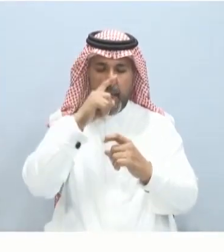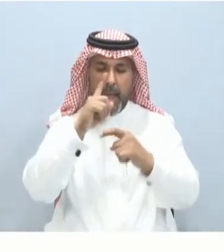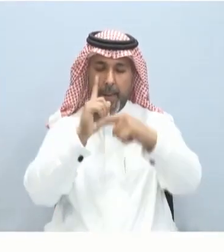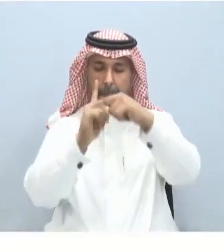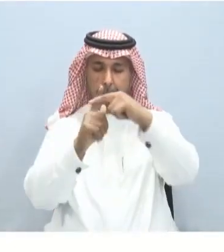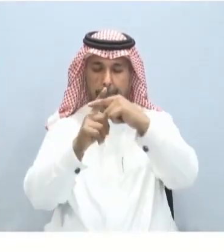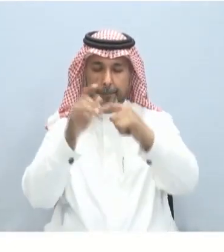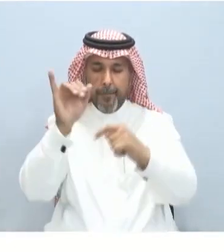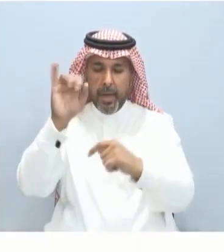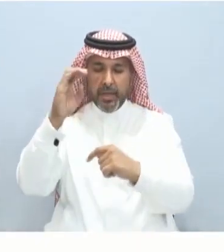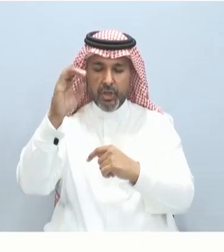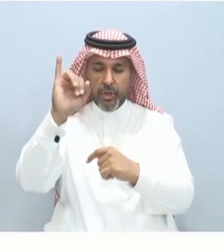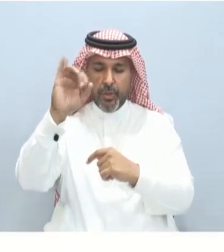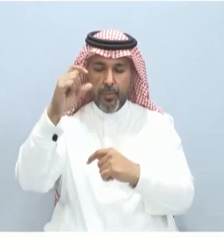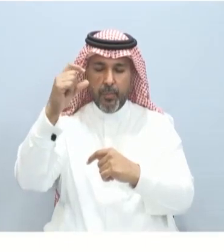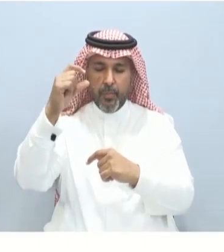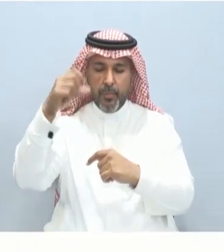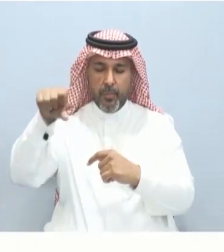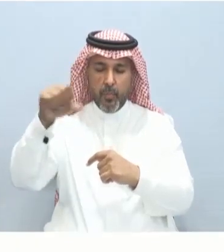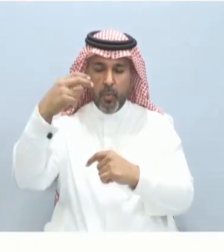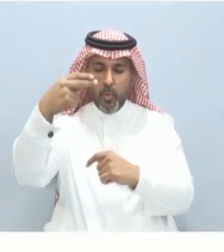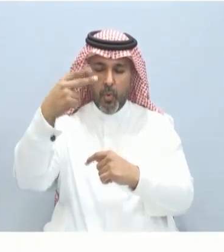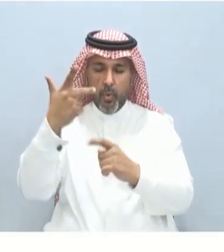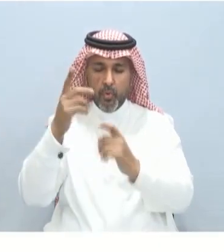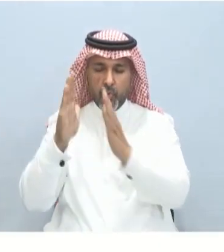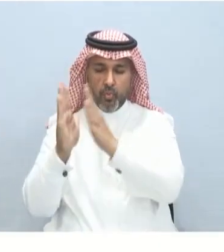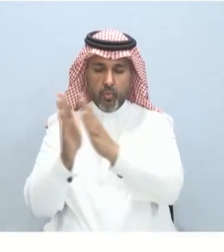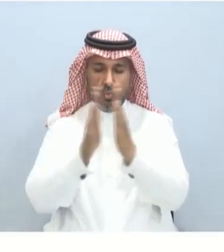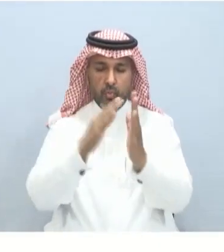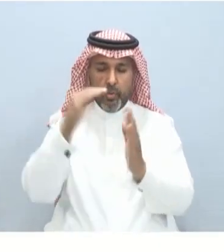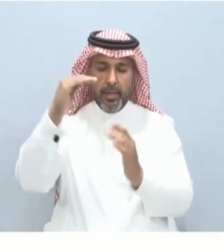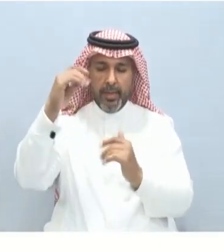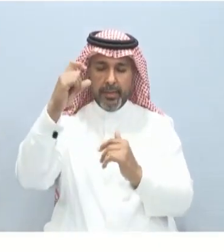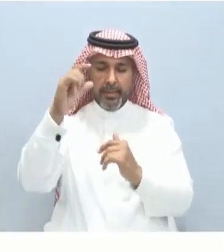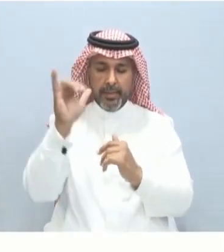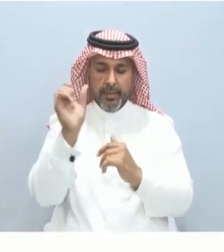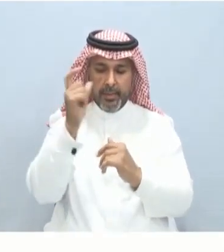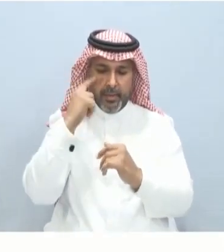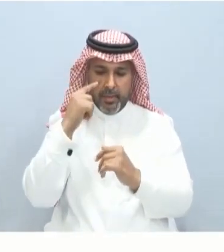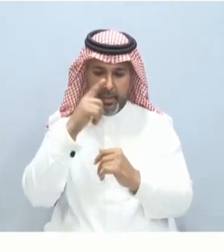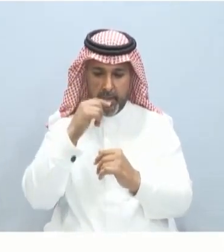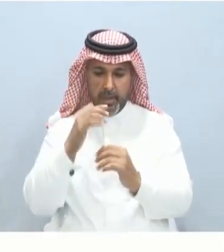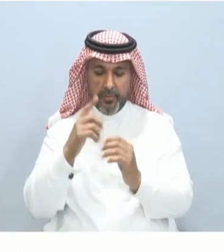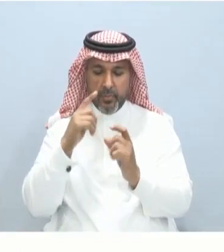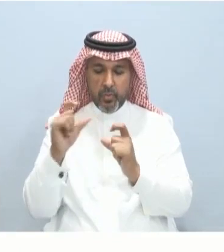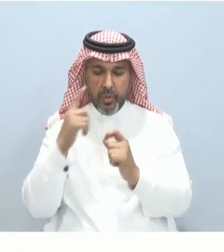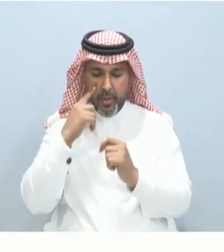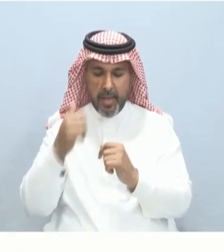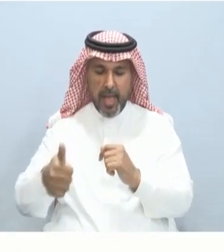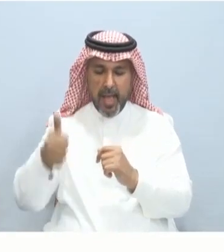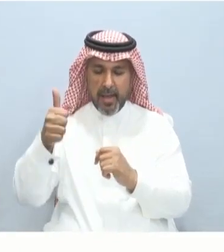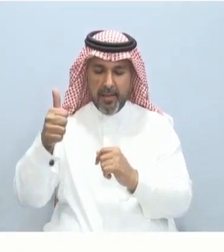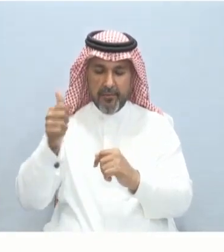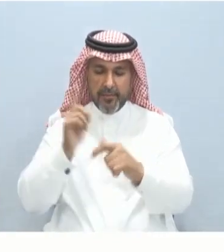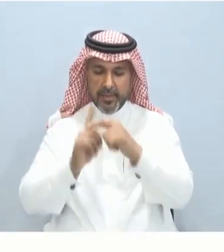حاصل ضربهما يساوي الحد الاول تربيع زائد اثنين ضرب